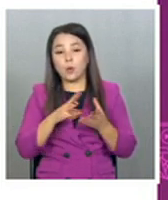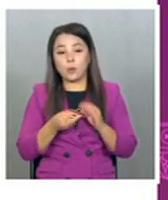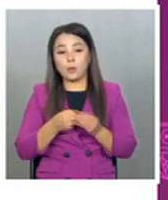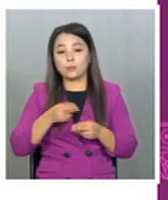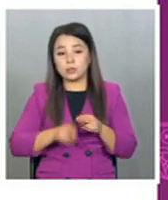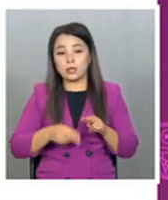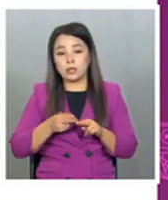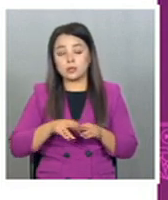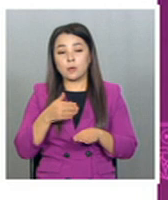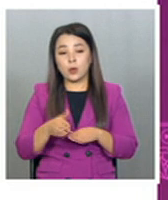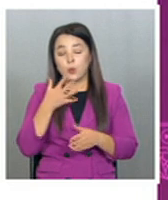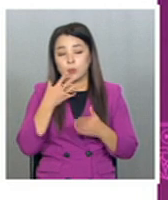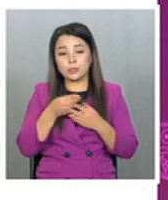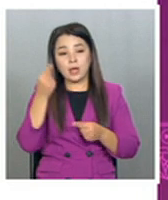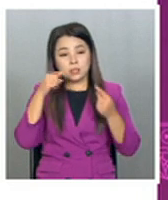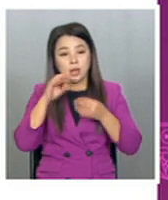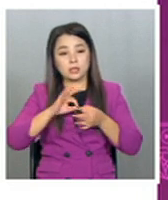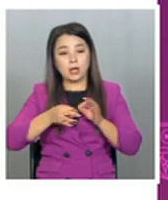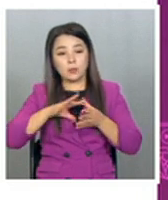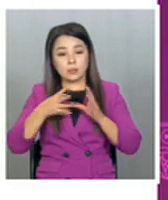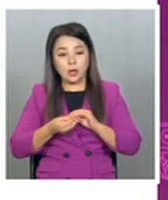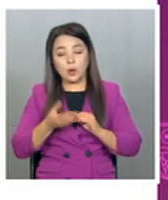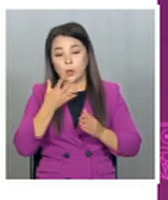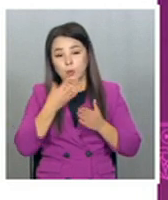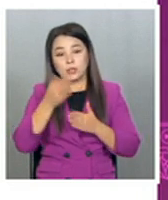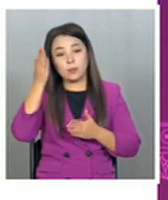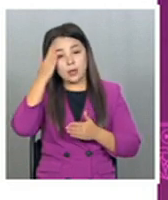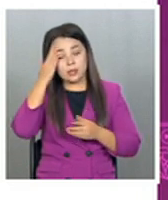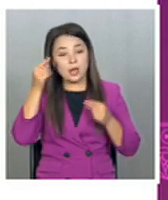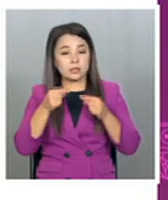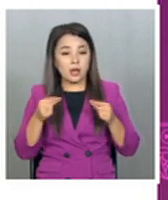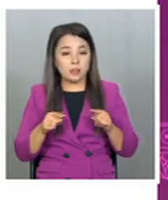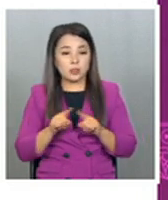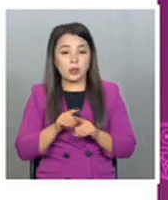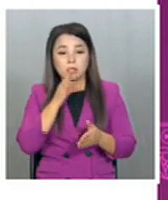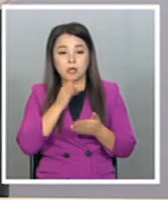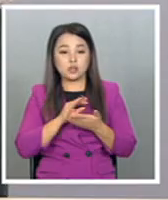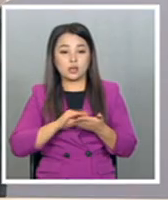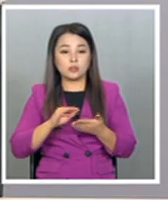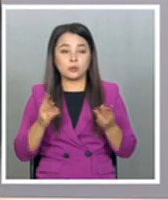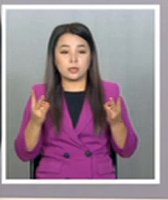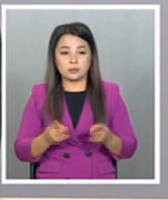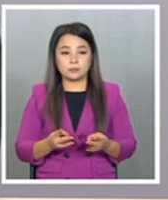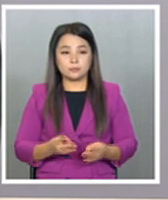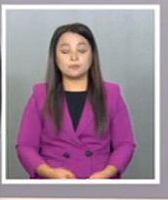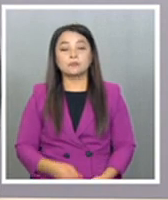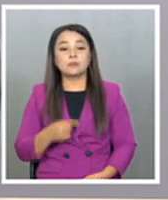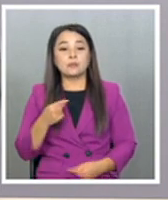бөлімде өз идеяларыңды қорытындылап, өз пікіріңді нақты білдіріп жазу.